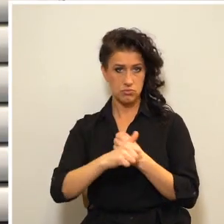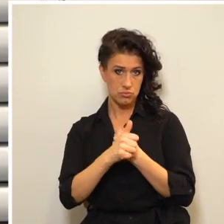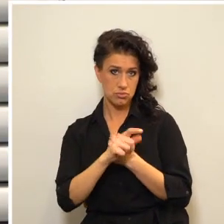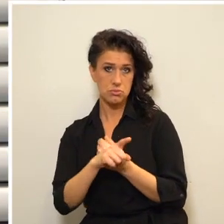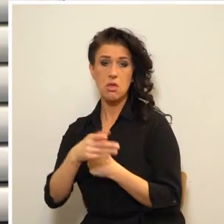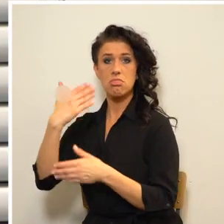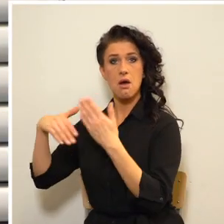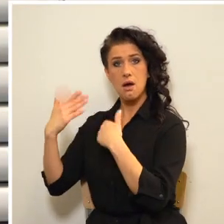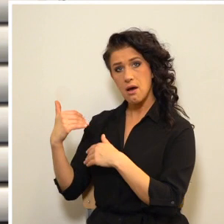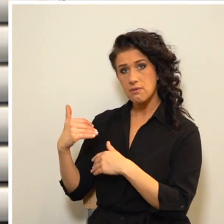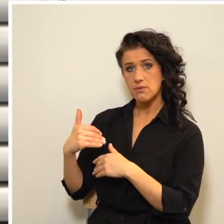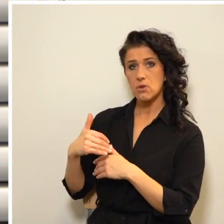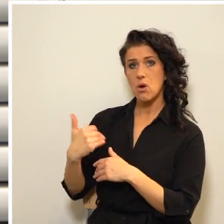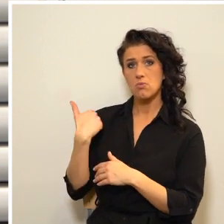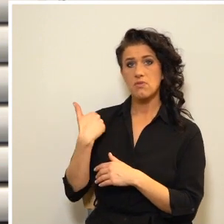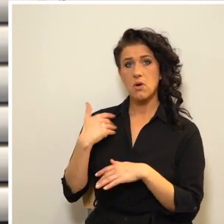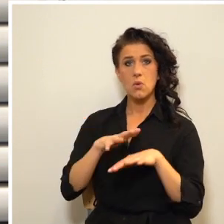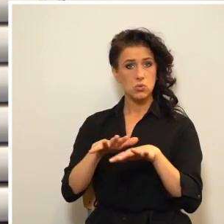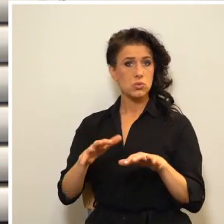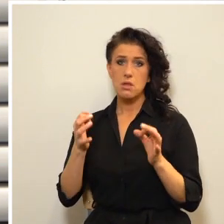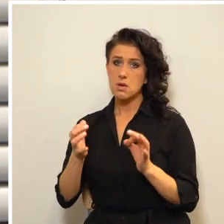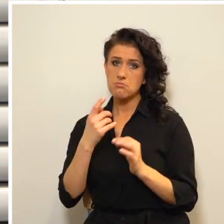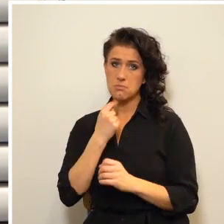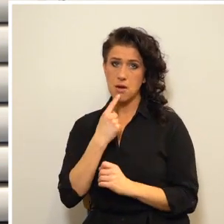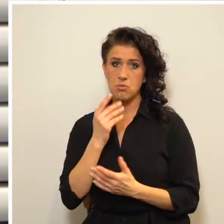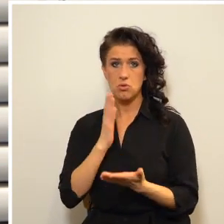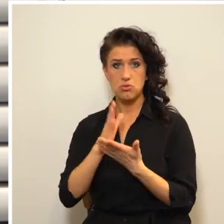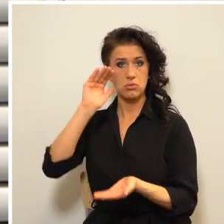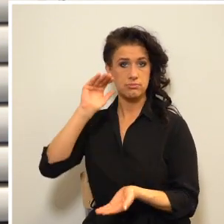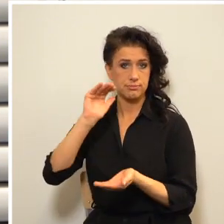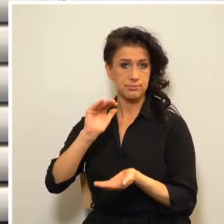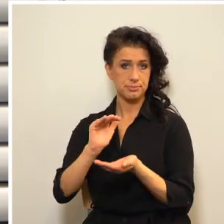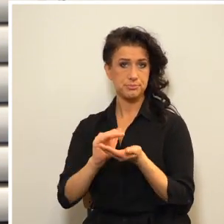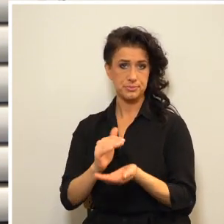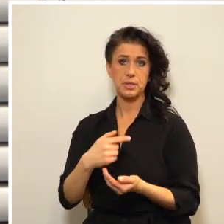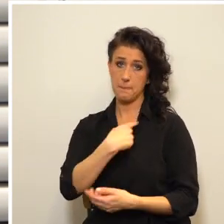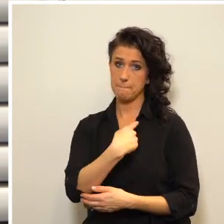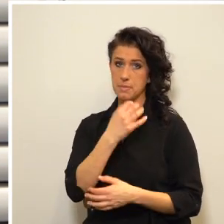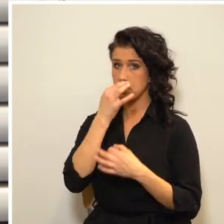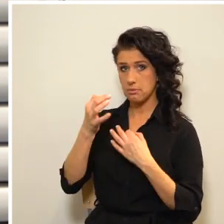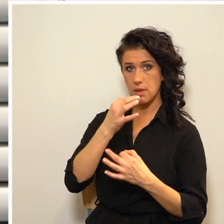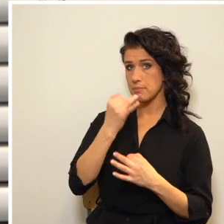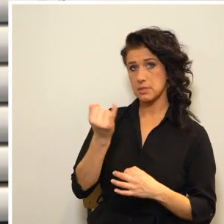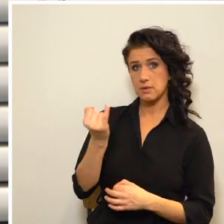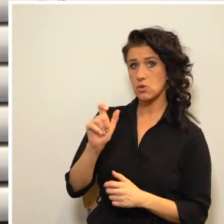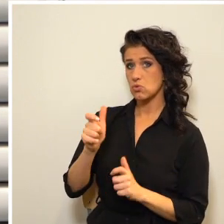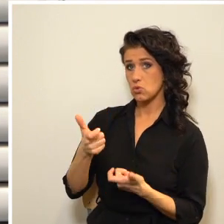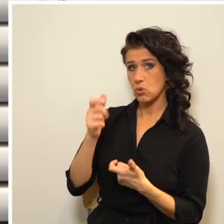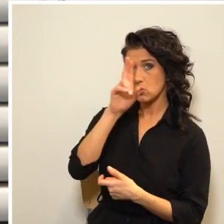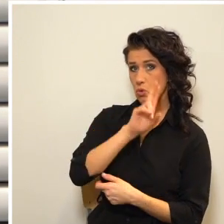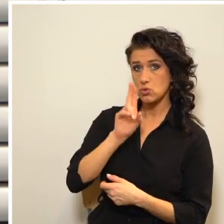Kiedyś kiedyś bywało częściej w tej chwili My oczywiście pytamy nigdy o zgody tam zawsze Co